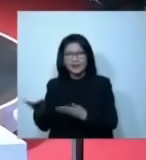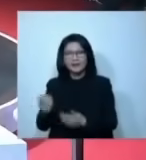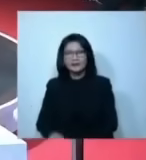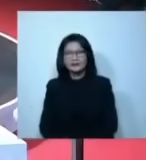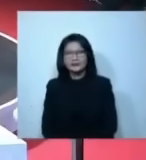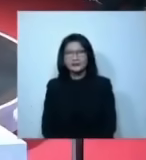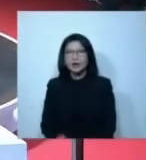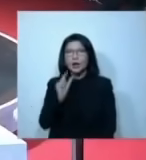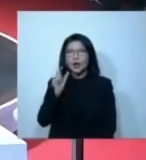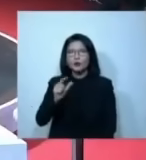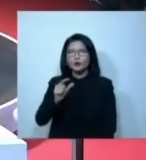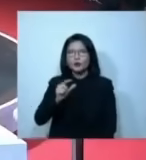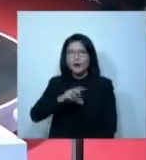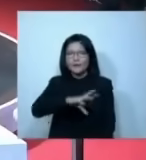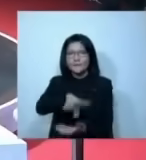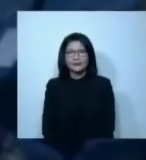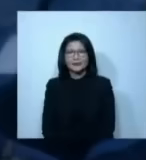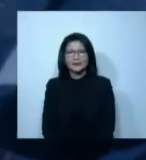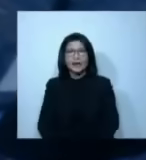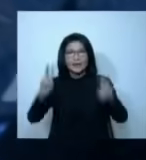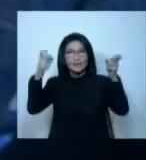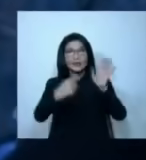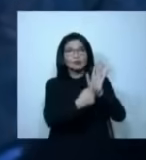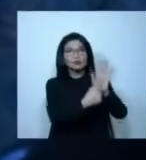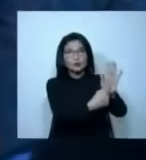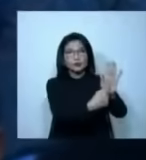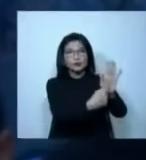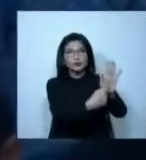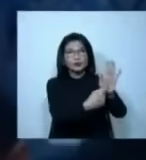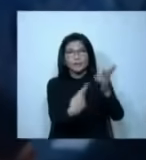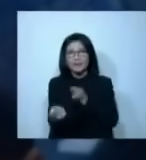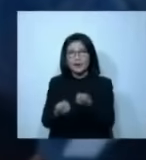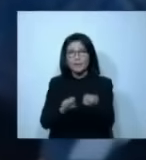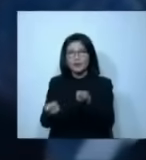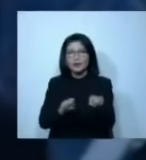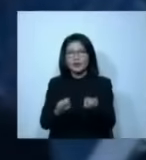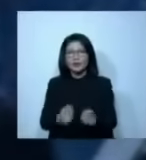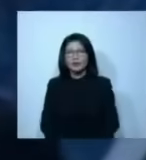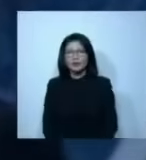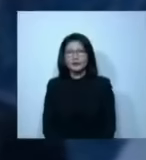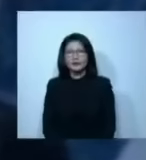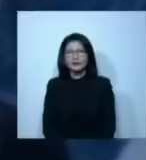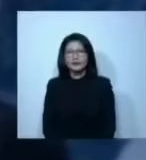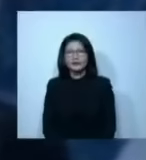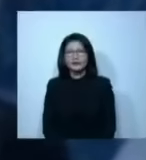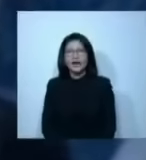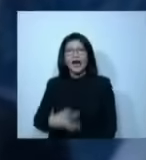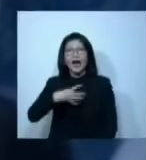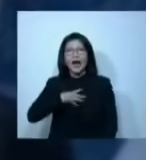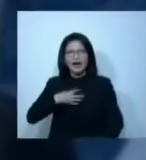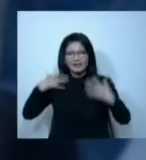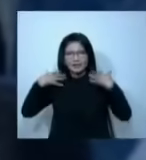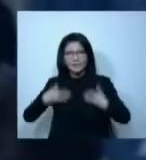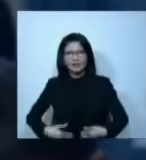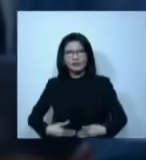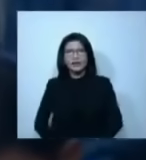mana jawaban yang baru hinggap sejam 2 jam itu kelihatan kok dari tingkat keyakinannya dari mimiknya dari